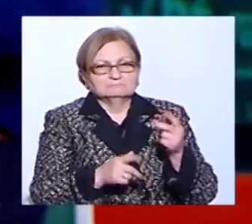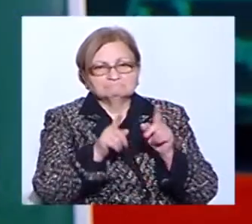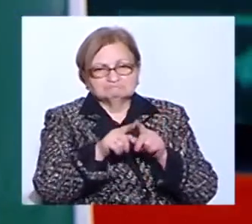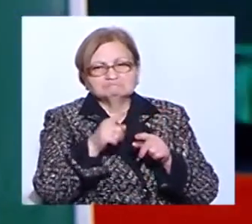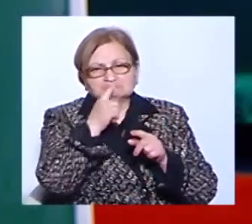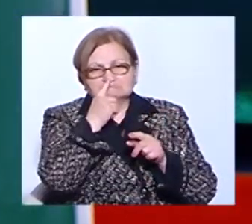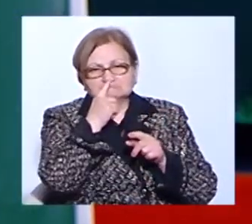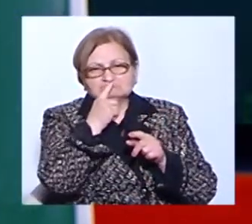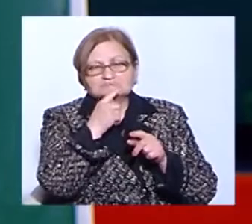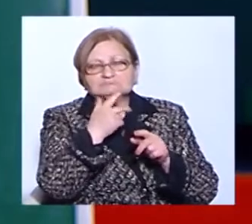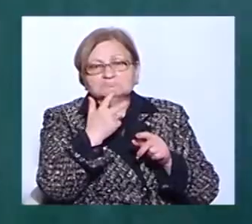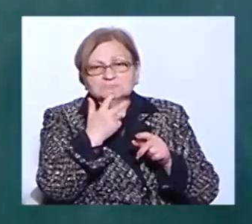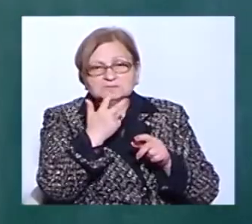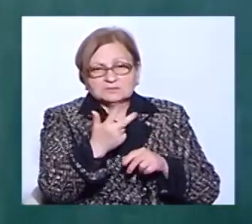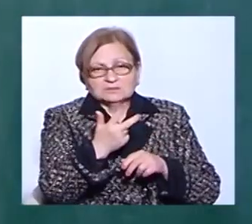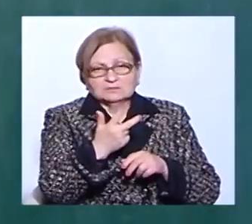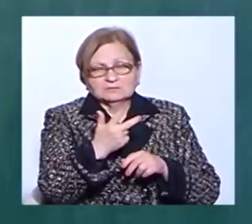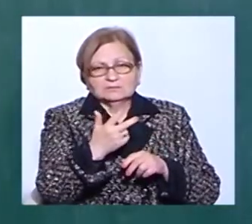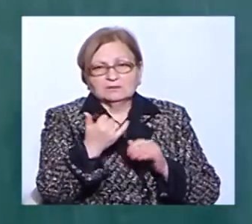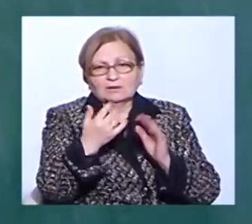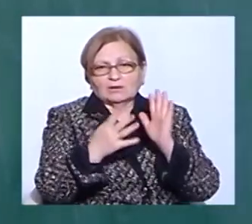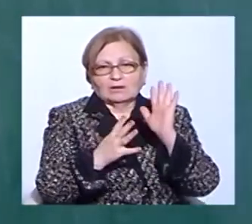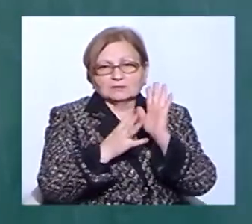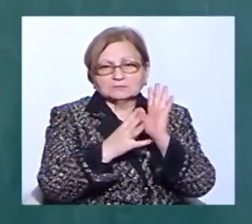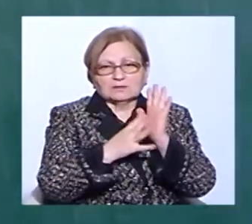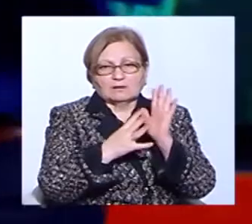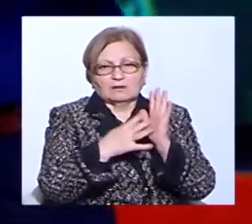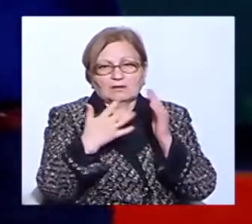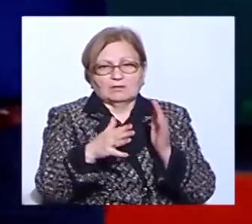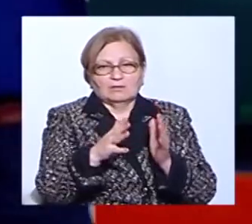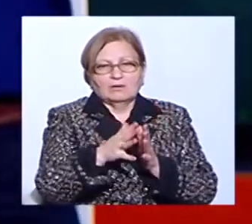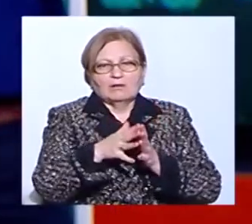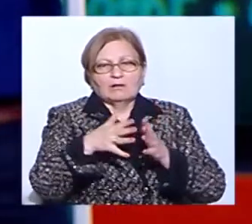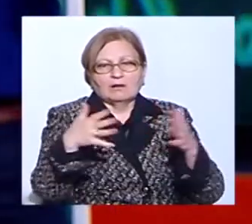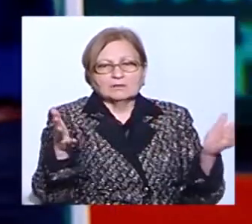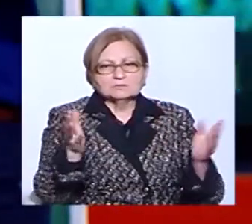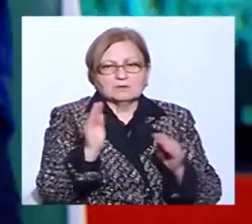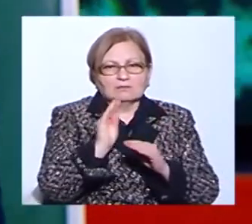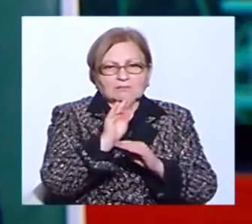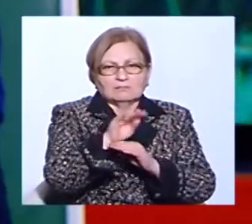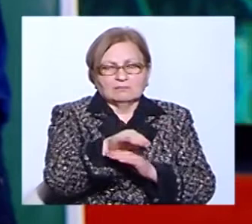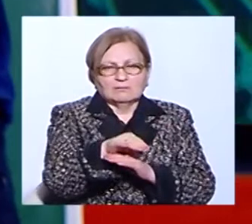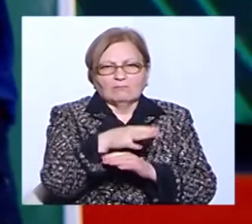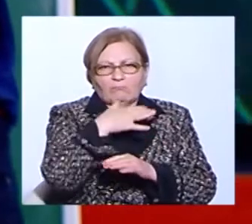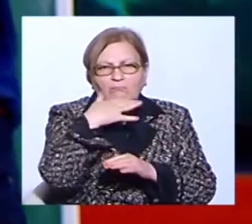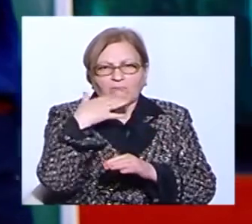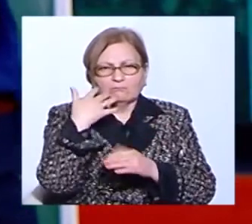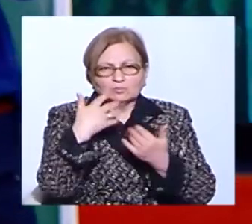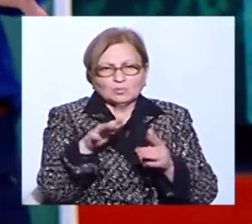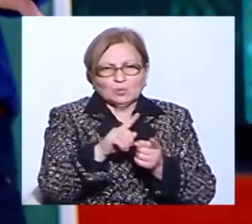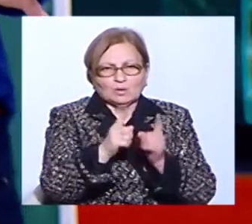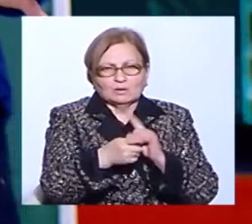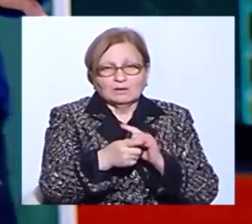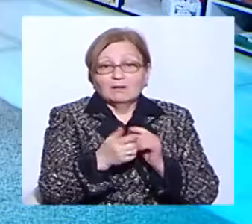Isevise. Iqo 3. Gaxta 9. Ra mouvida. Gaizarda. Gabevrda.